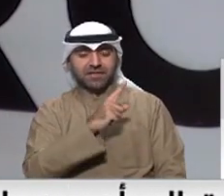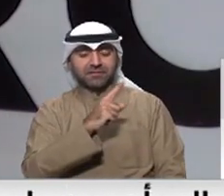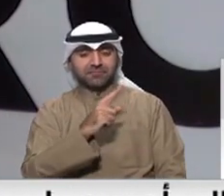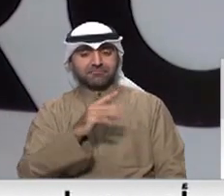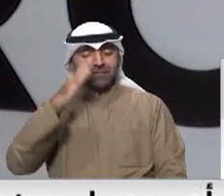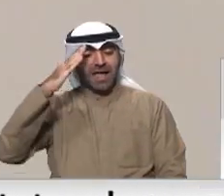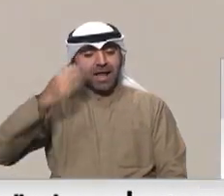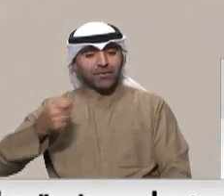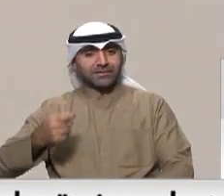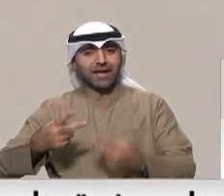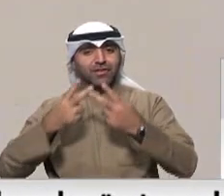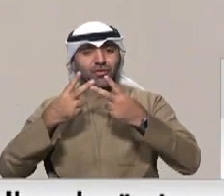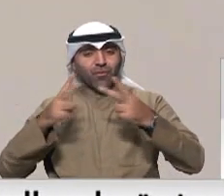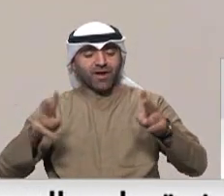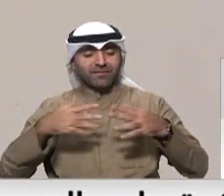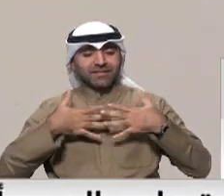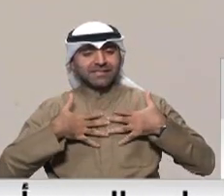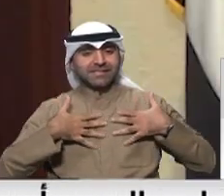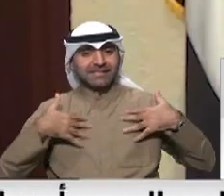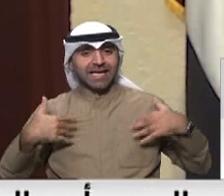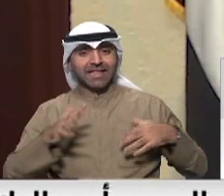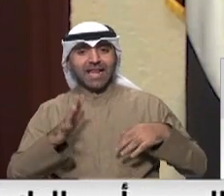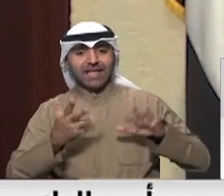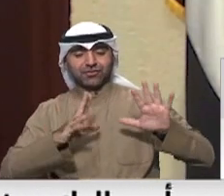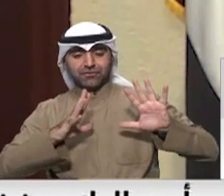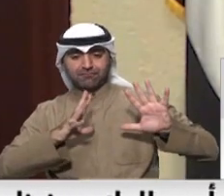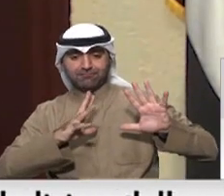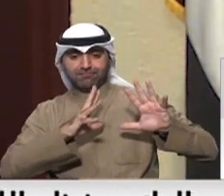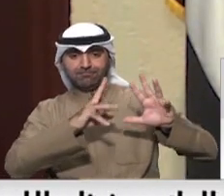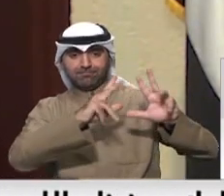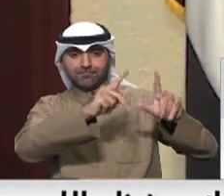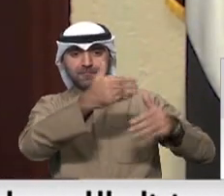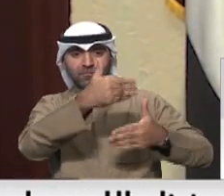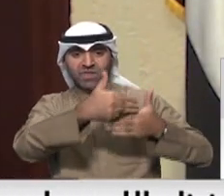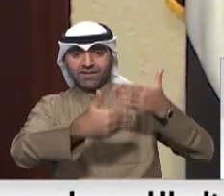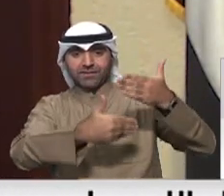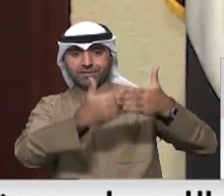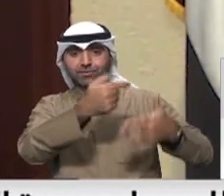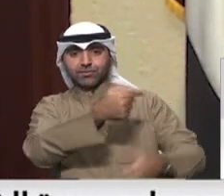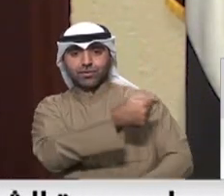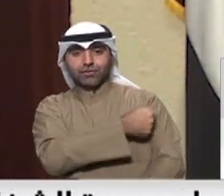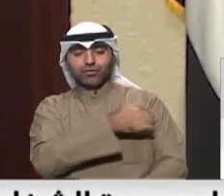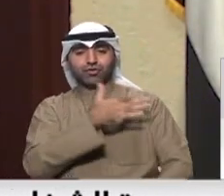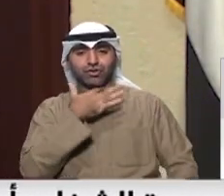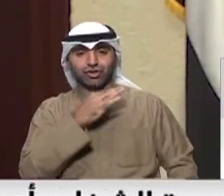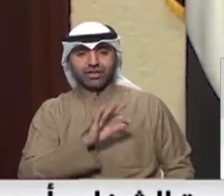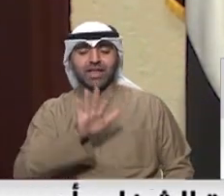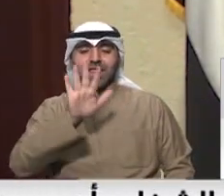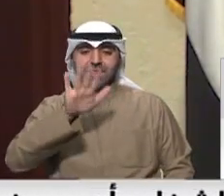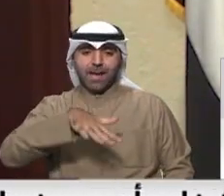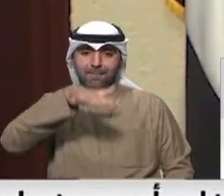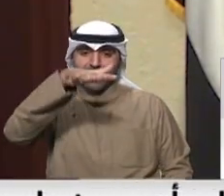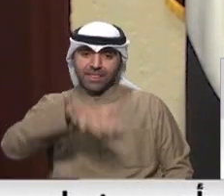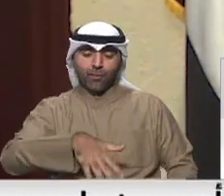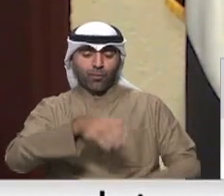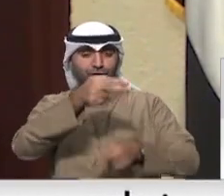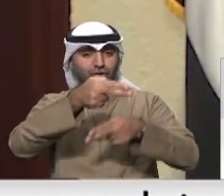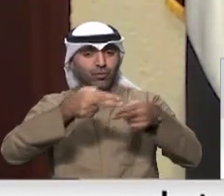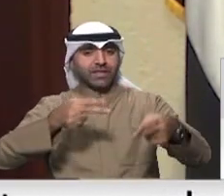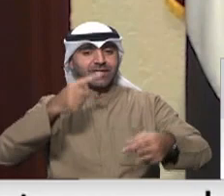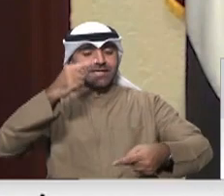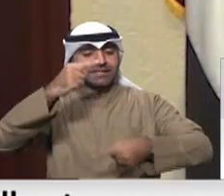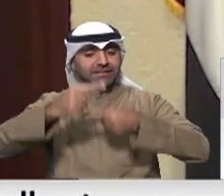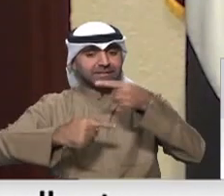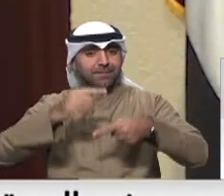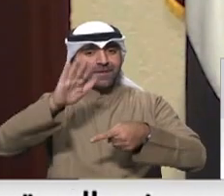الهلال الأحمر المصري. وقفة جديدة ودعم مستمر من دولة الكويت عنوانها البذل والعطاء، وهدفها تخفيف الألم